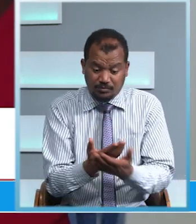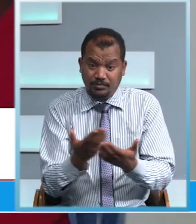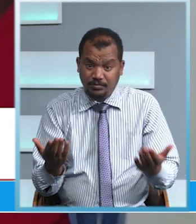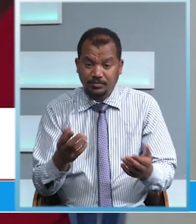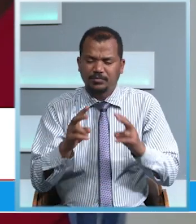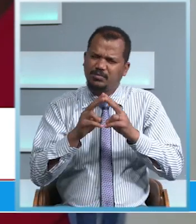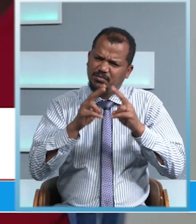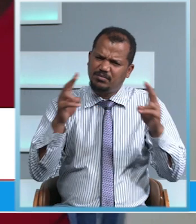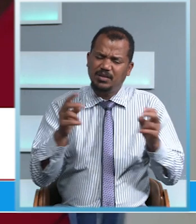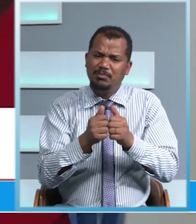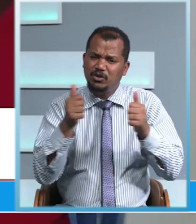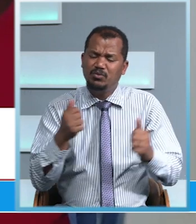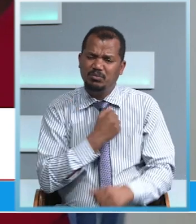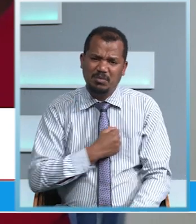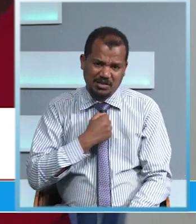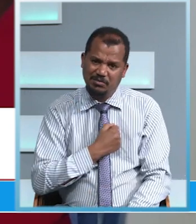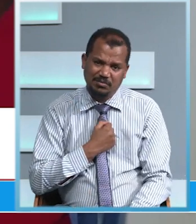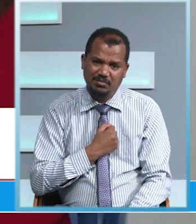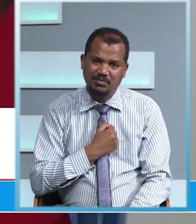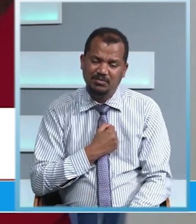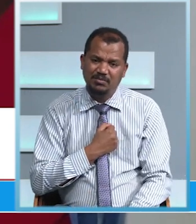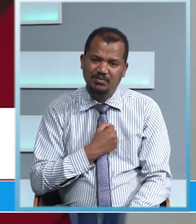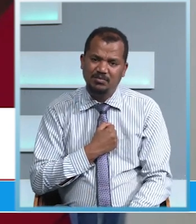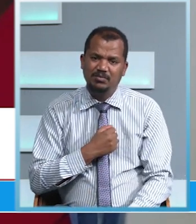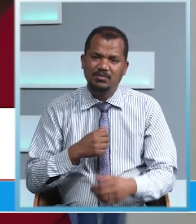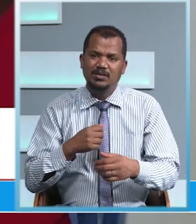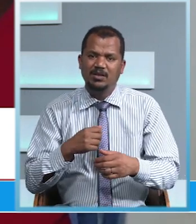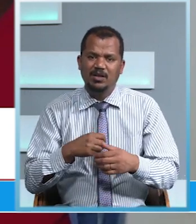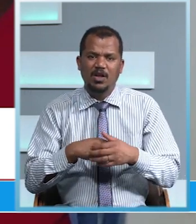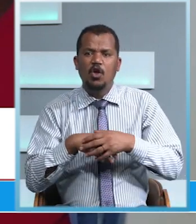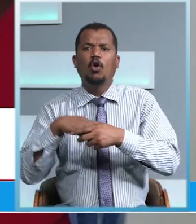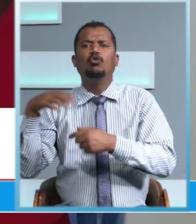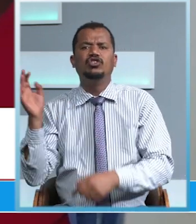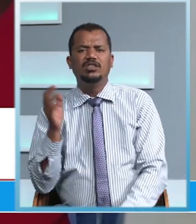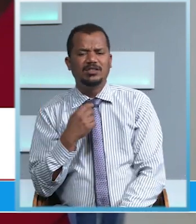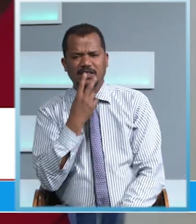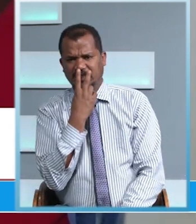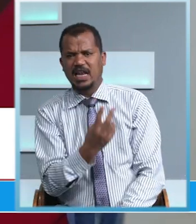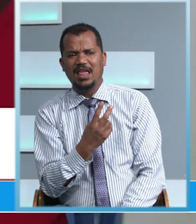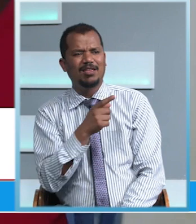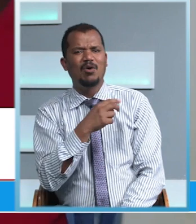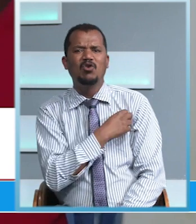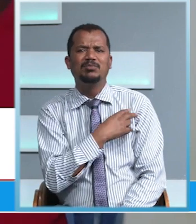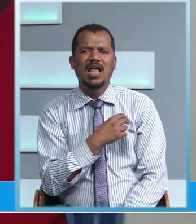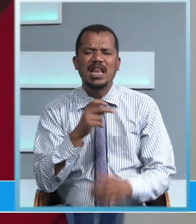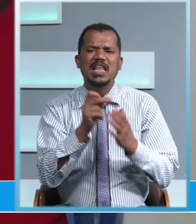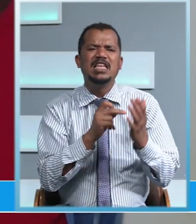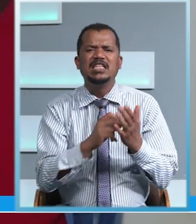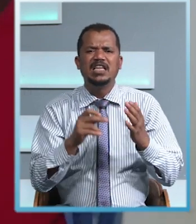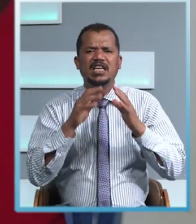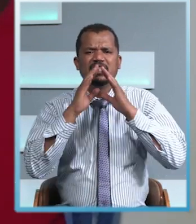የተመለከትናቸው ነገሮች በእጅጉ የሚያሳዝኑ ናቸው። ከውጪ ስንመለከት እዚህ